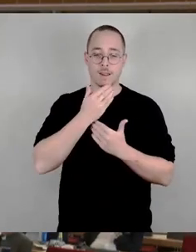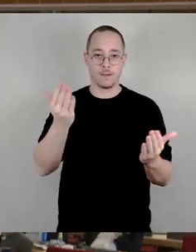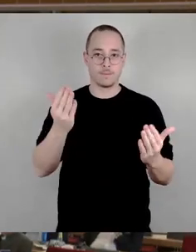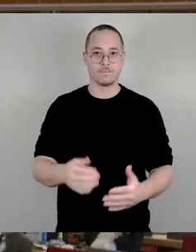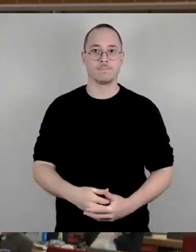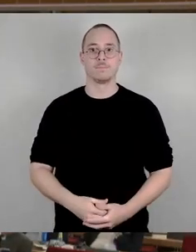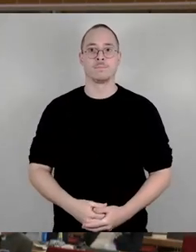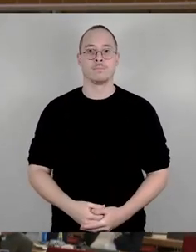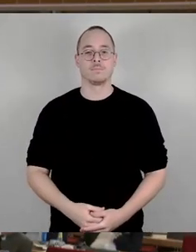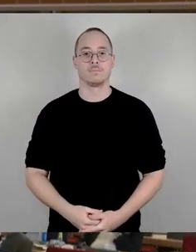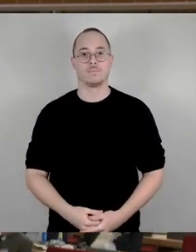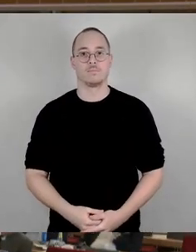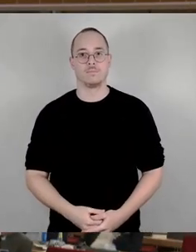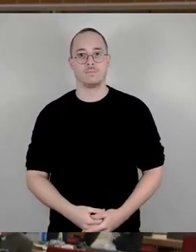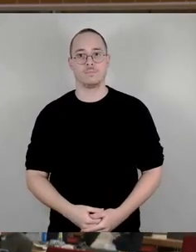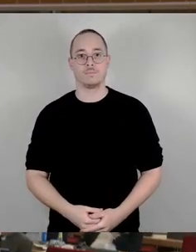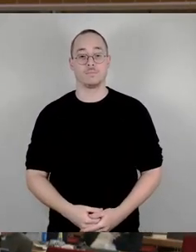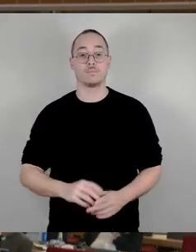Als nächstes die Dissidentenfraktion.